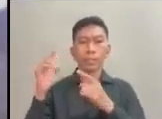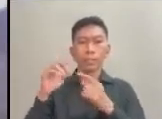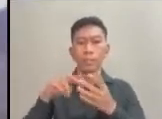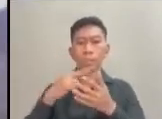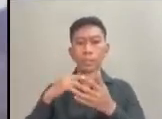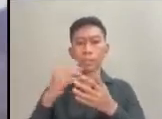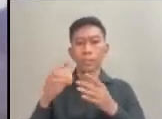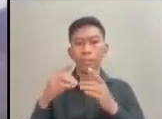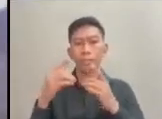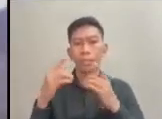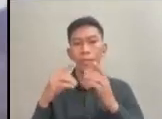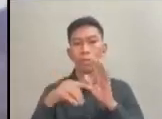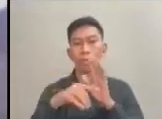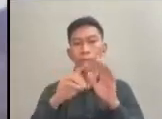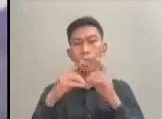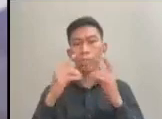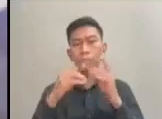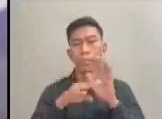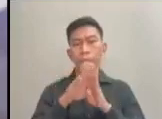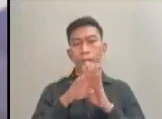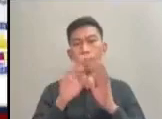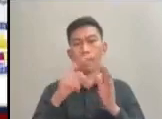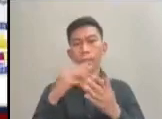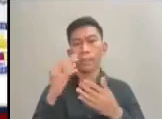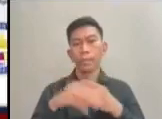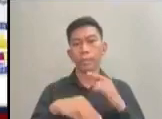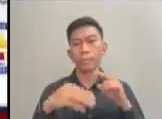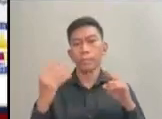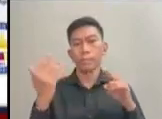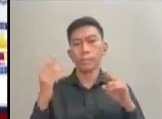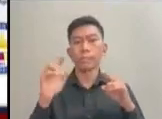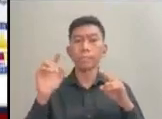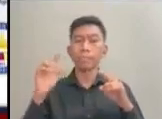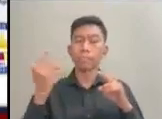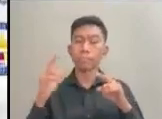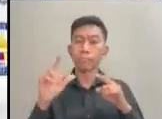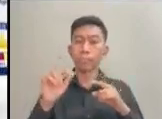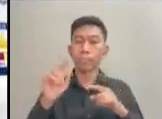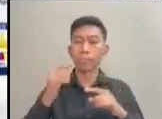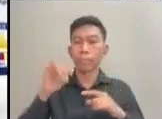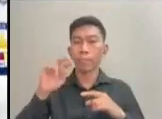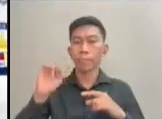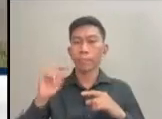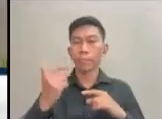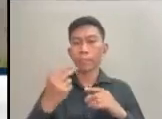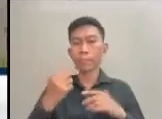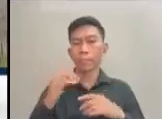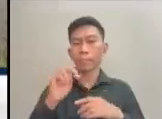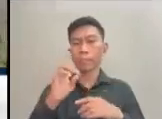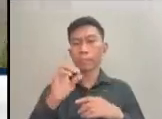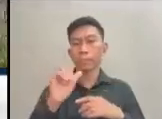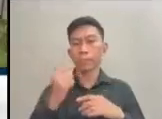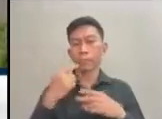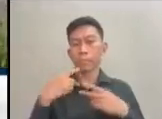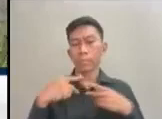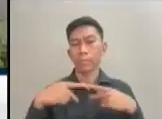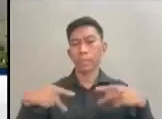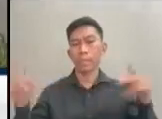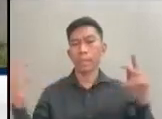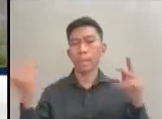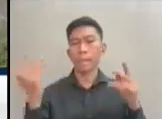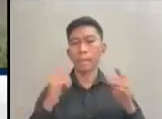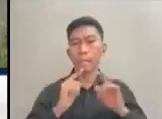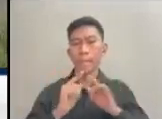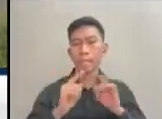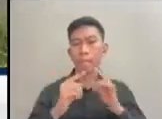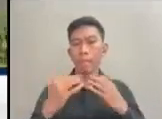ni Pangulong Ferdinand R. Marcos Jr. Sa laging handa public briefing, sinabi ni NIA Acting Administrator Eduardo Guillen na mahalaga ang